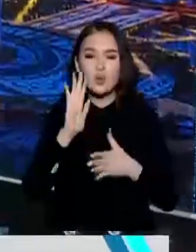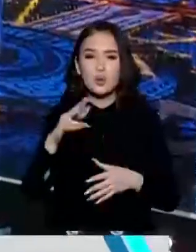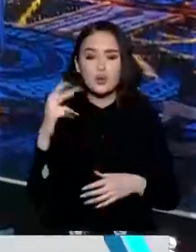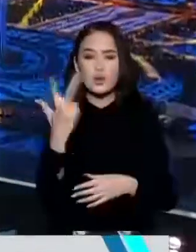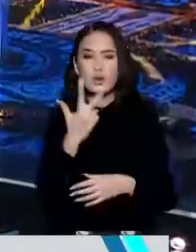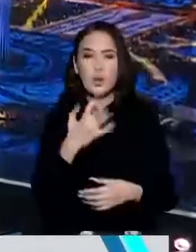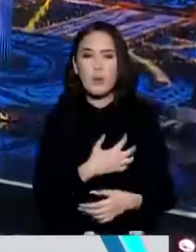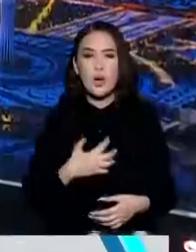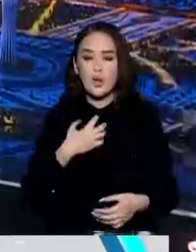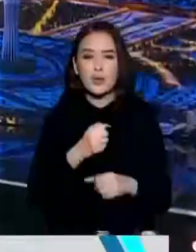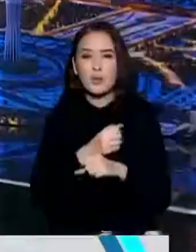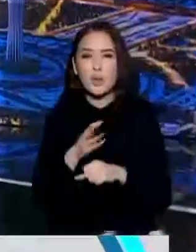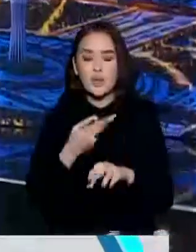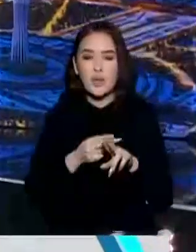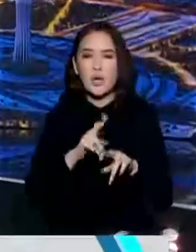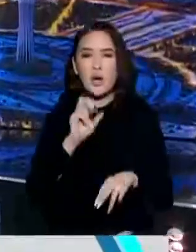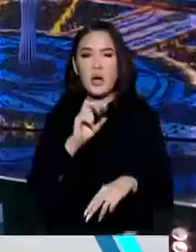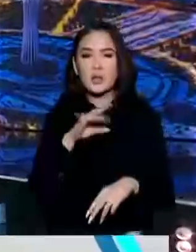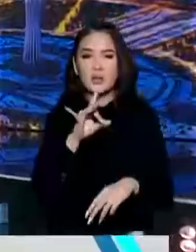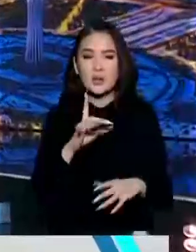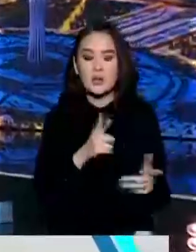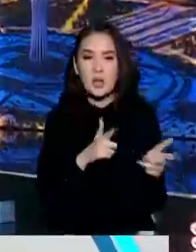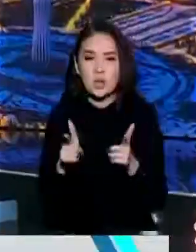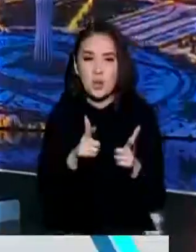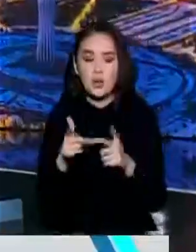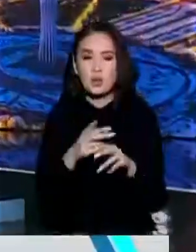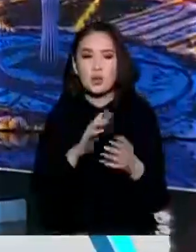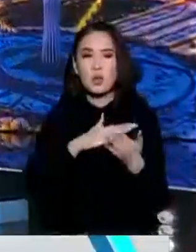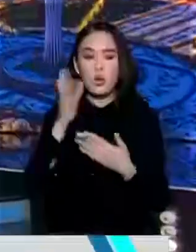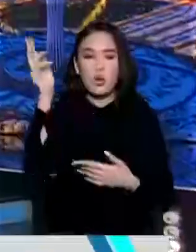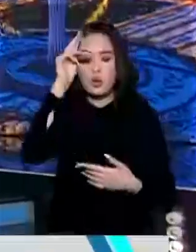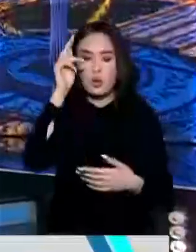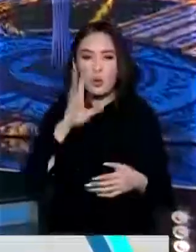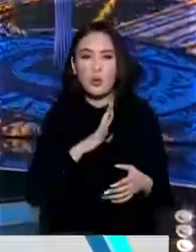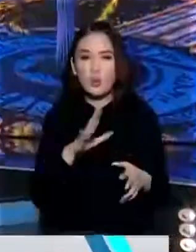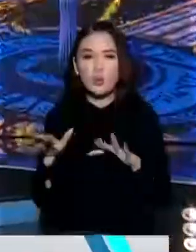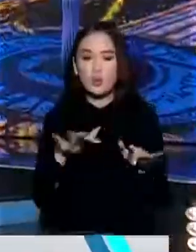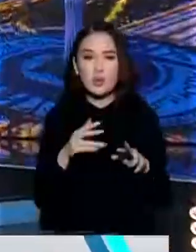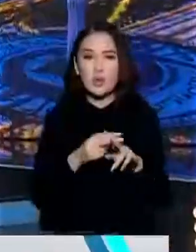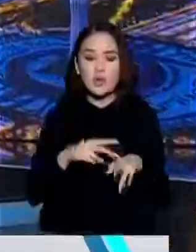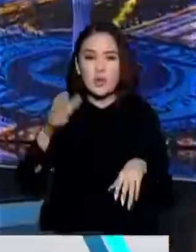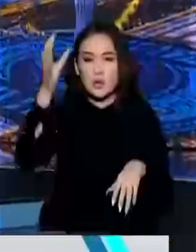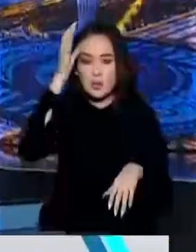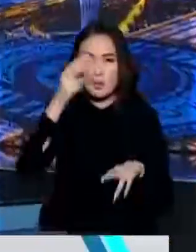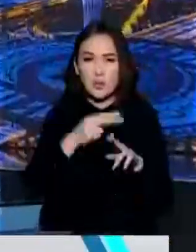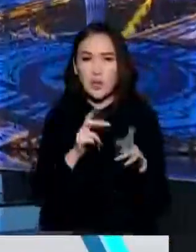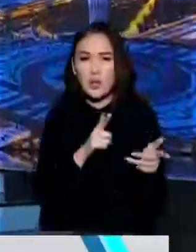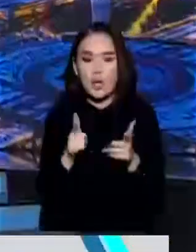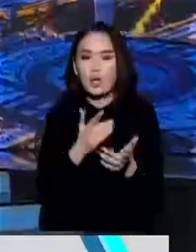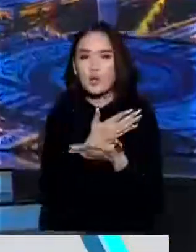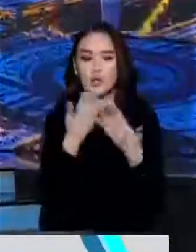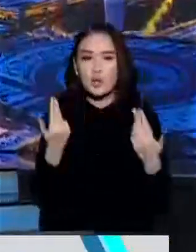негізгі маңызды бағыт ол әрине кадрларды даярлау. Қазіргі таңда біздің жоғары оқу орындарымыз өкінішке орай ғылыми кадрларды